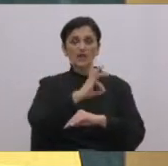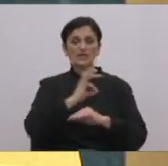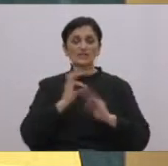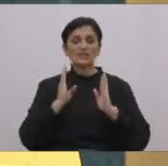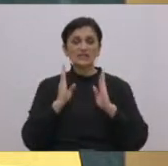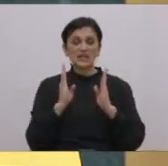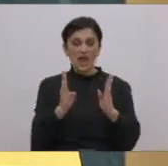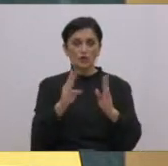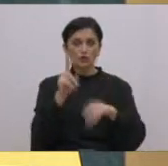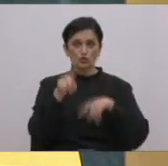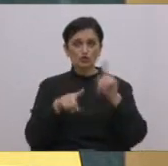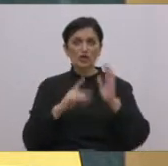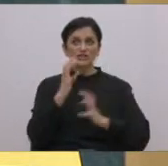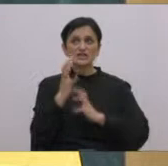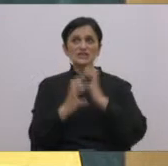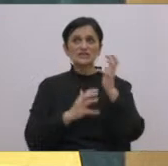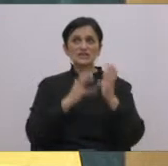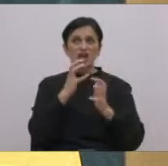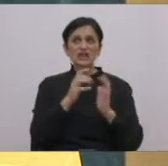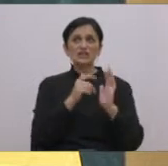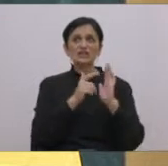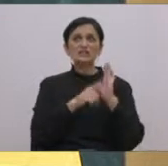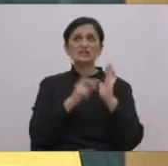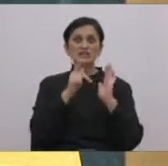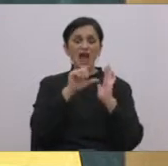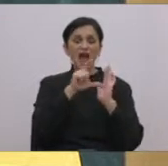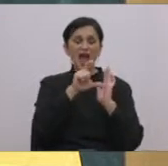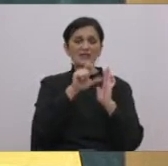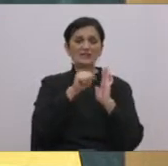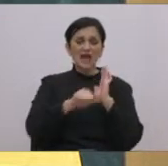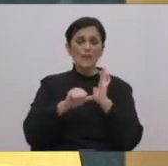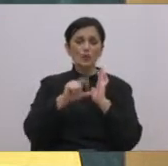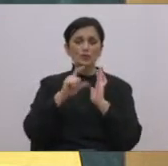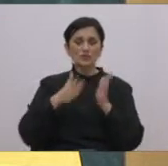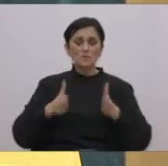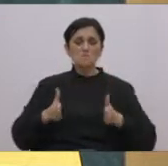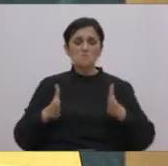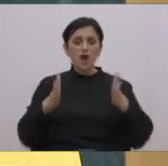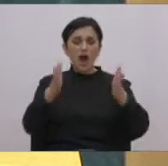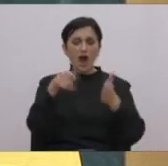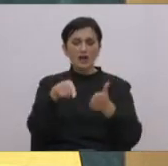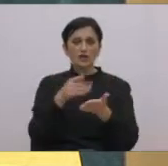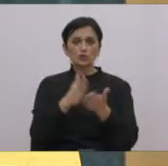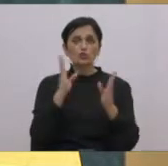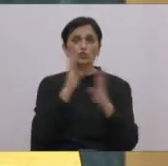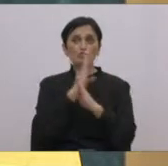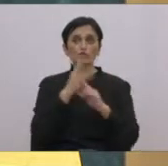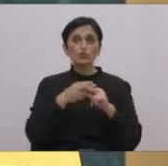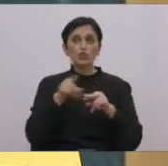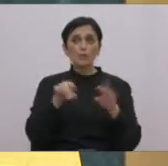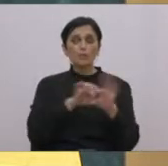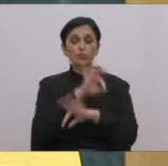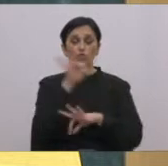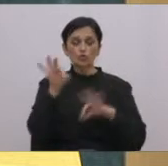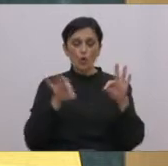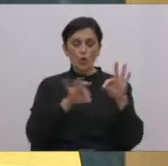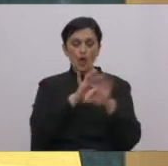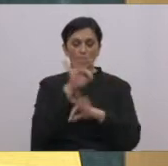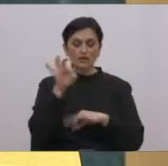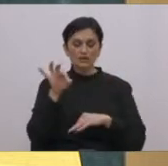sogadat, saerta șorizu, esamoț, esamoț dat magistral zearis, da, bune brevia, agnișului proiecte bis